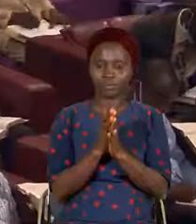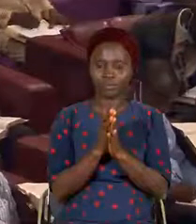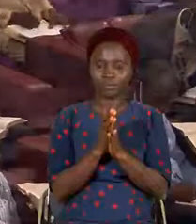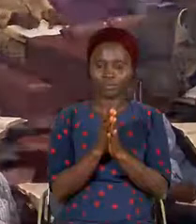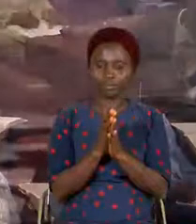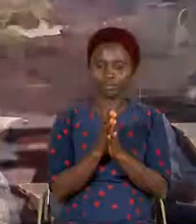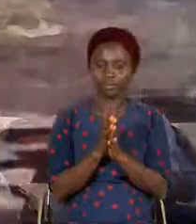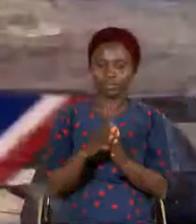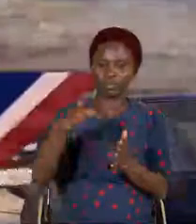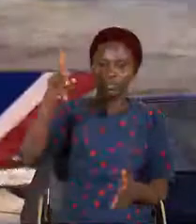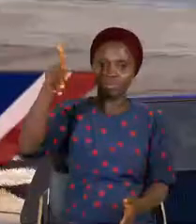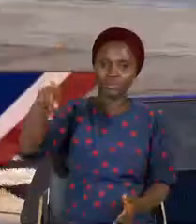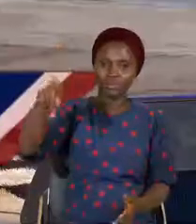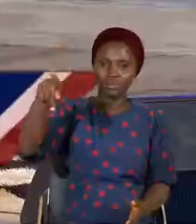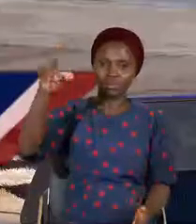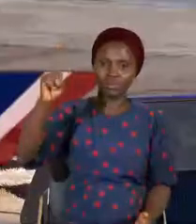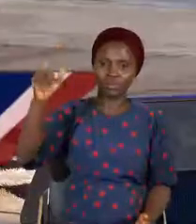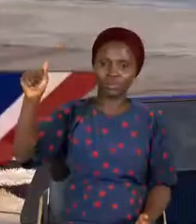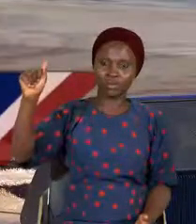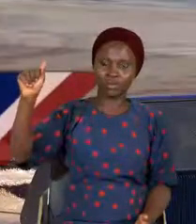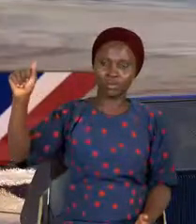Psaume 119.